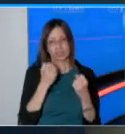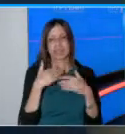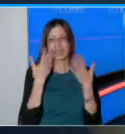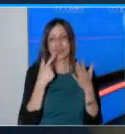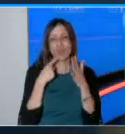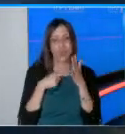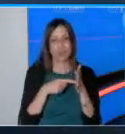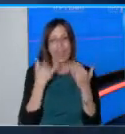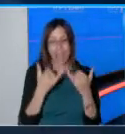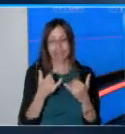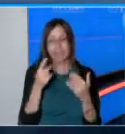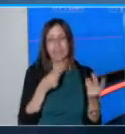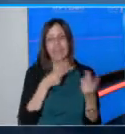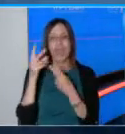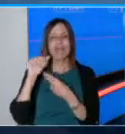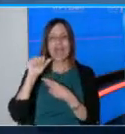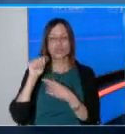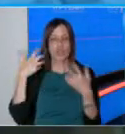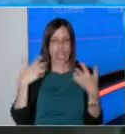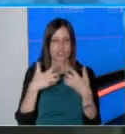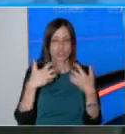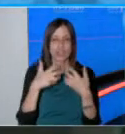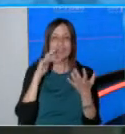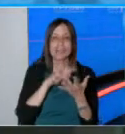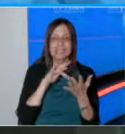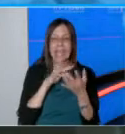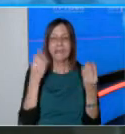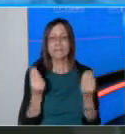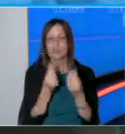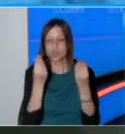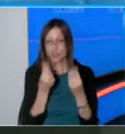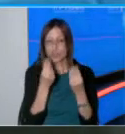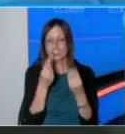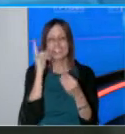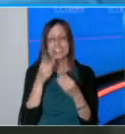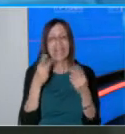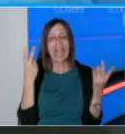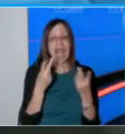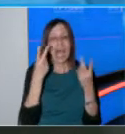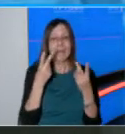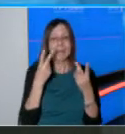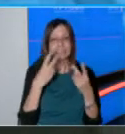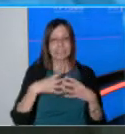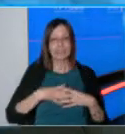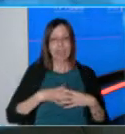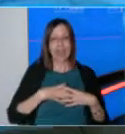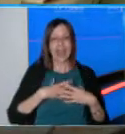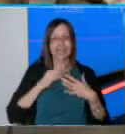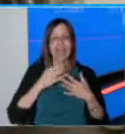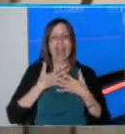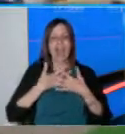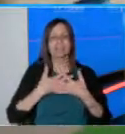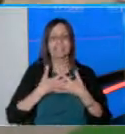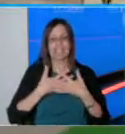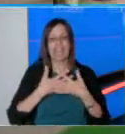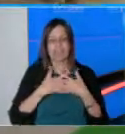קטנה, עכשיו באסותא, באשדוד, נמצא מישהו שצריך לחפש לו מחולל חמצן. ברגע זה ממש.